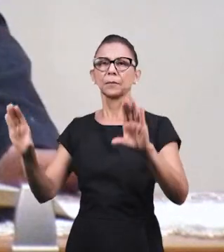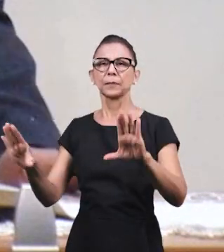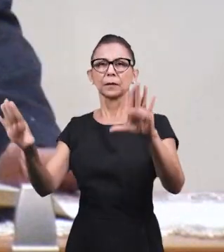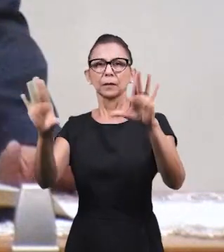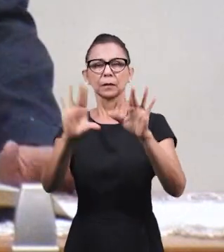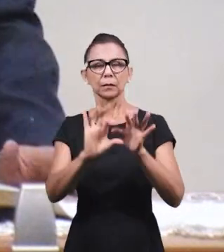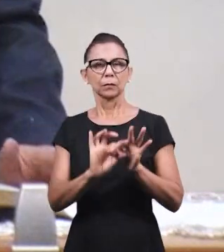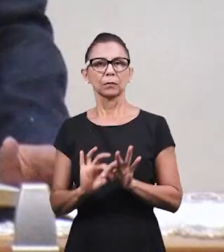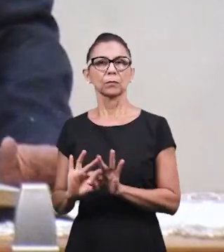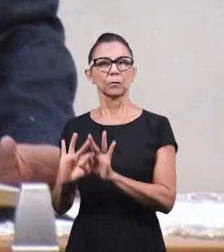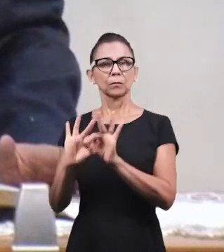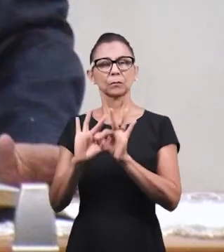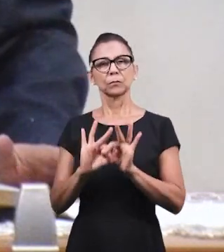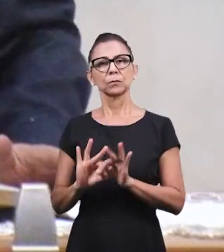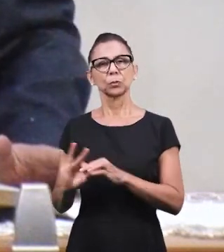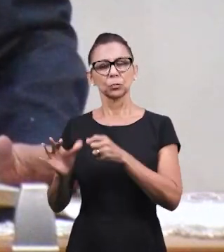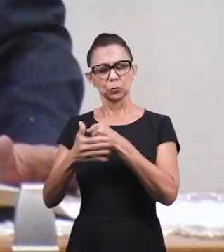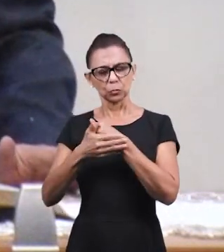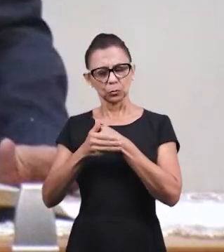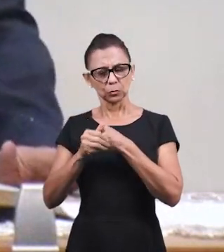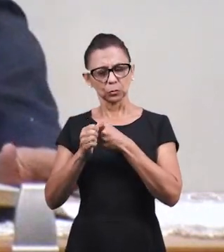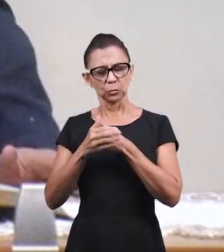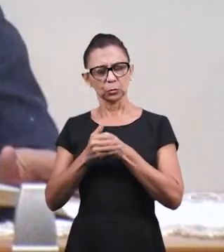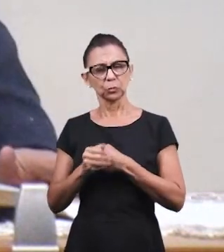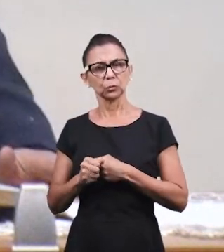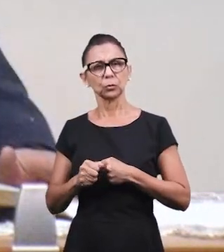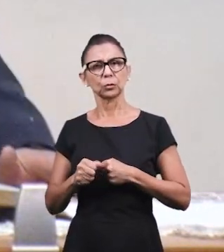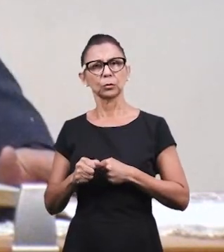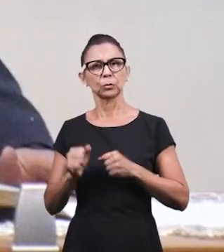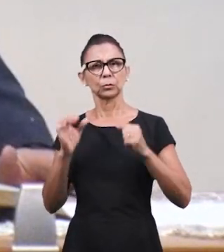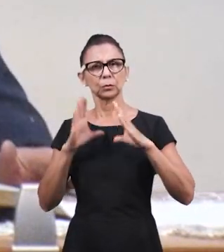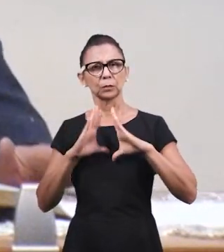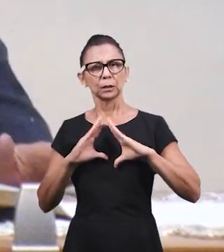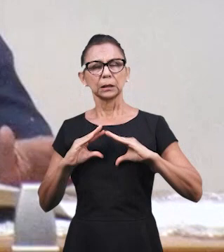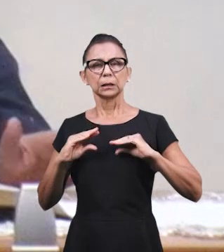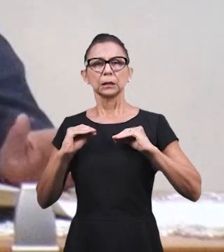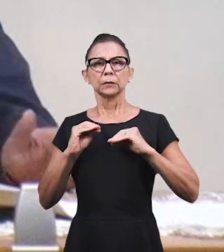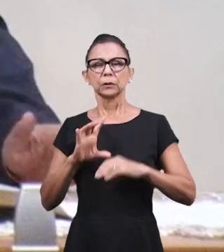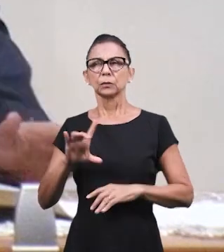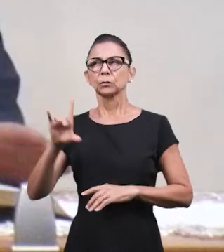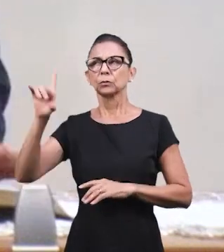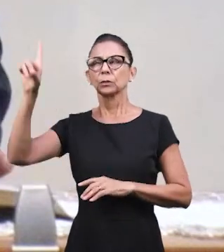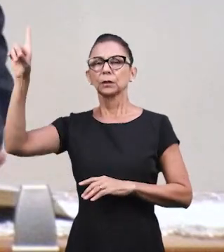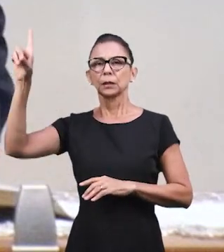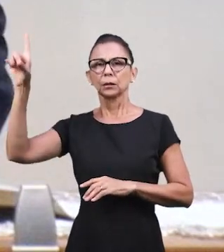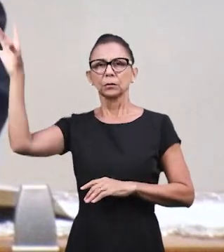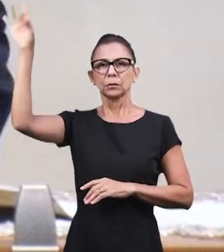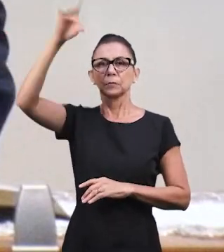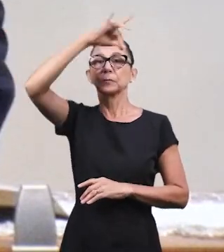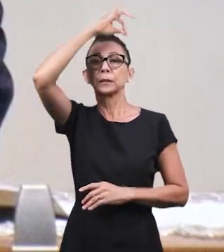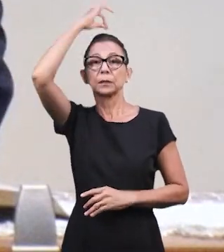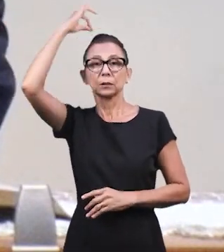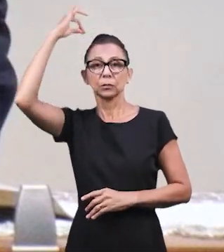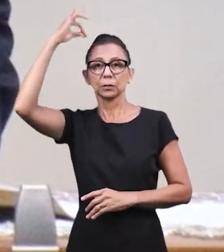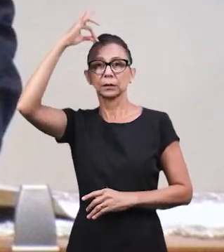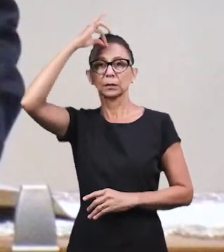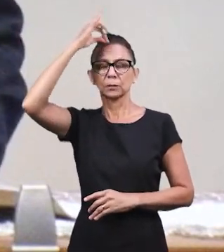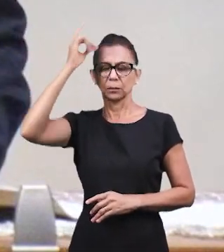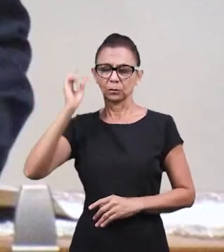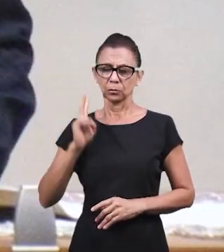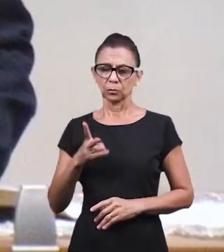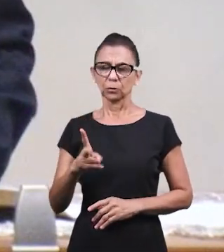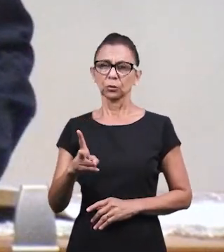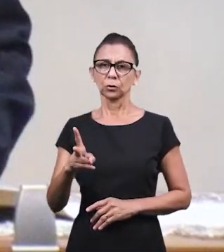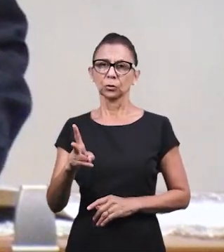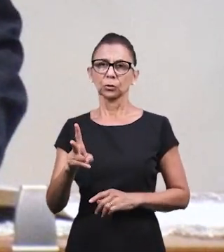отца и общение утешение благословение благодати святого